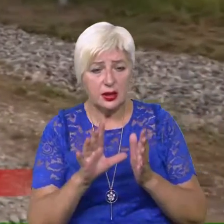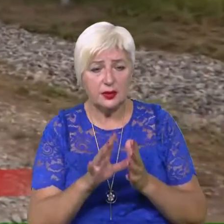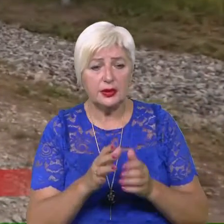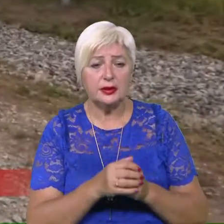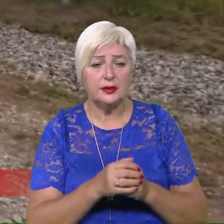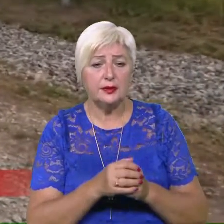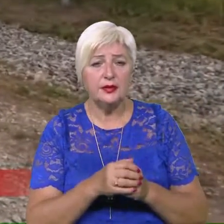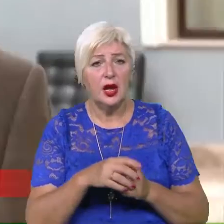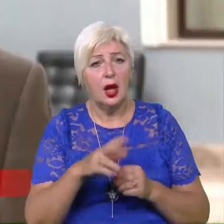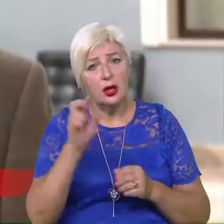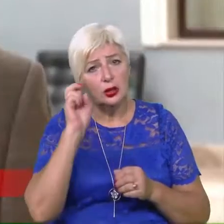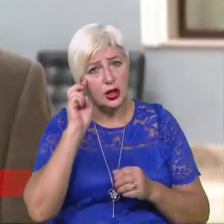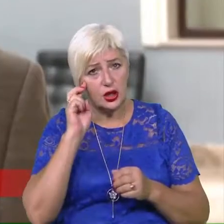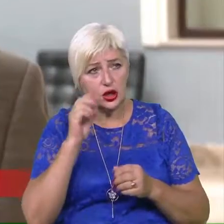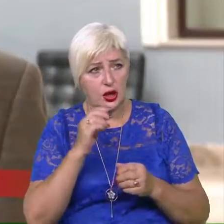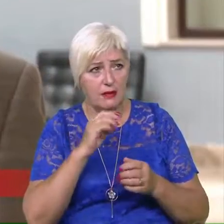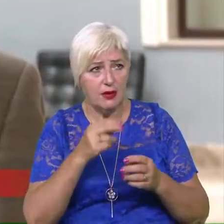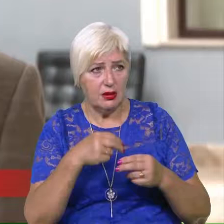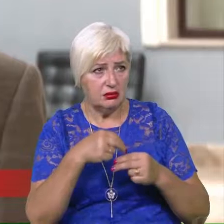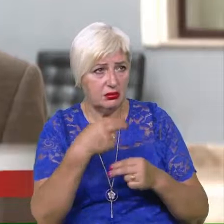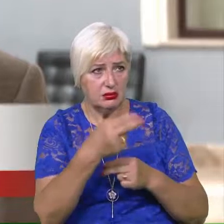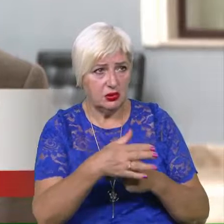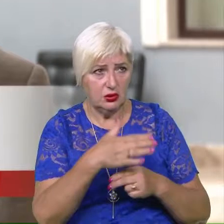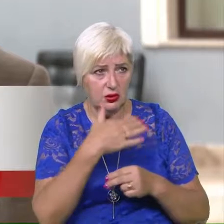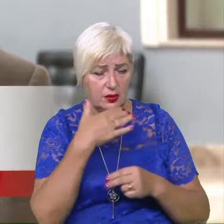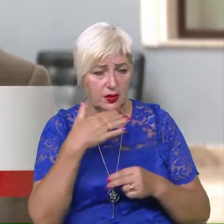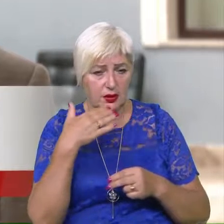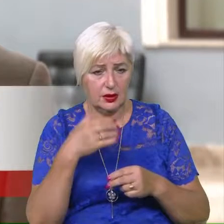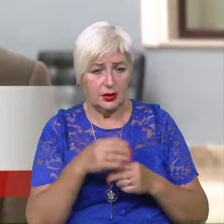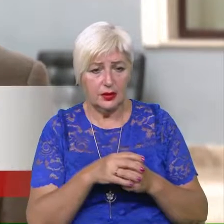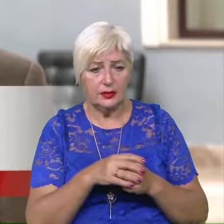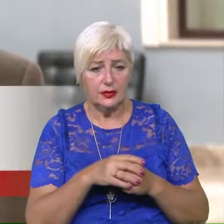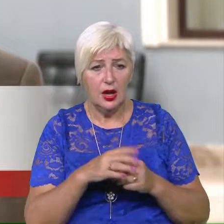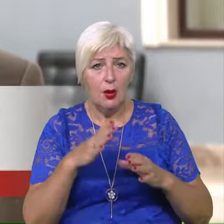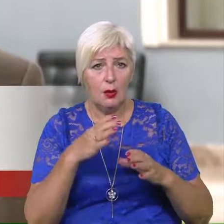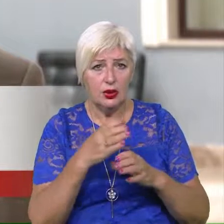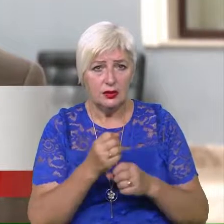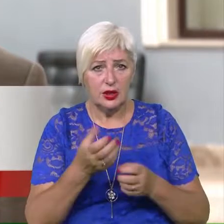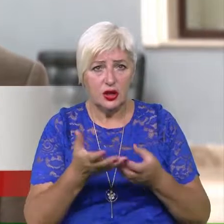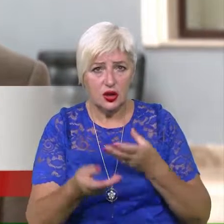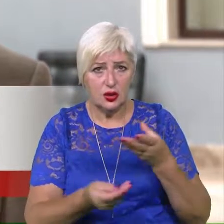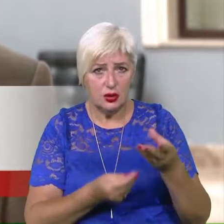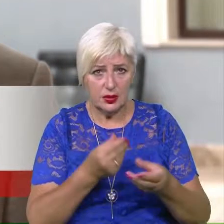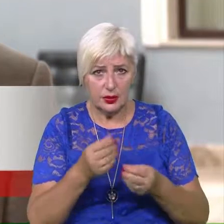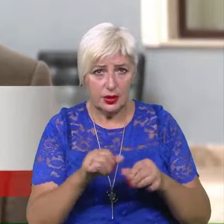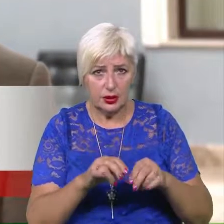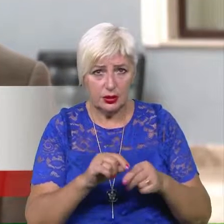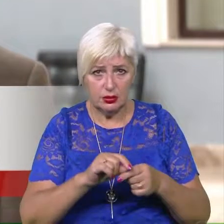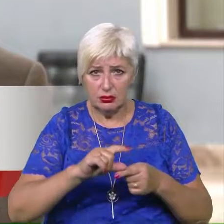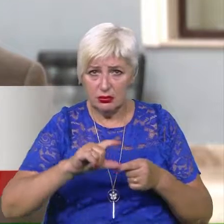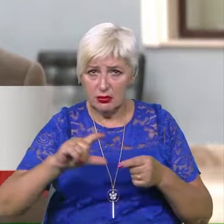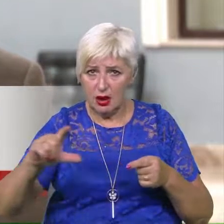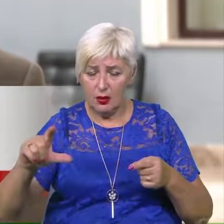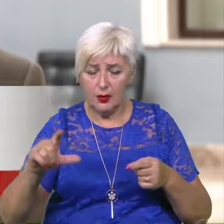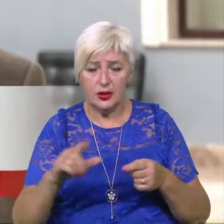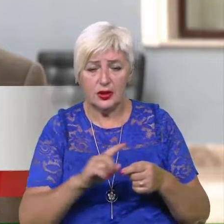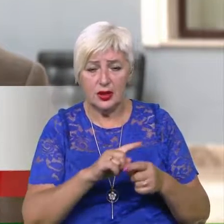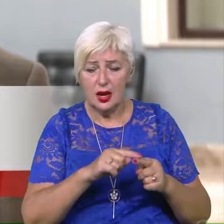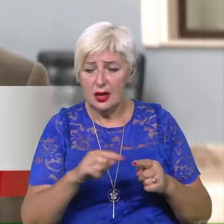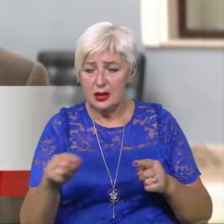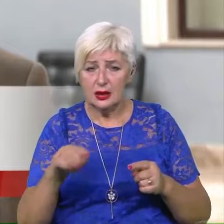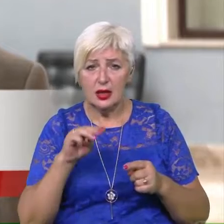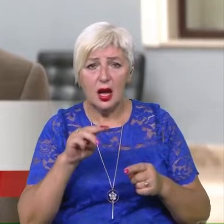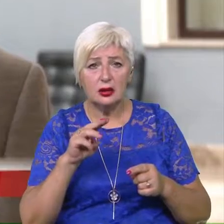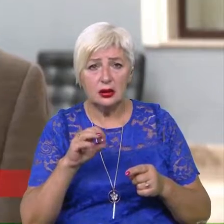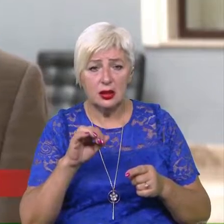бо держава боргує. Тенденція по зменшенню сплати, вона сьогодні накопичується. Тобто за травень